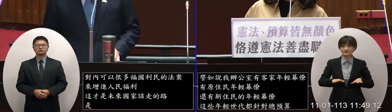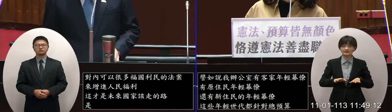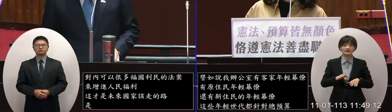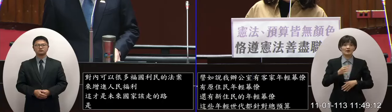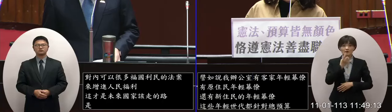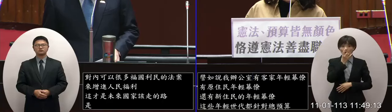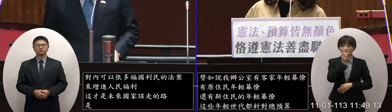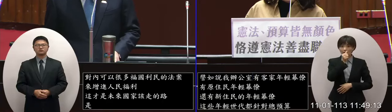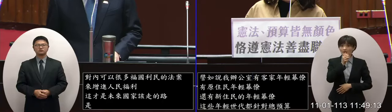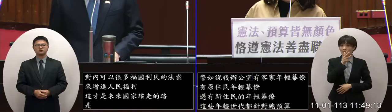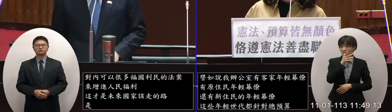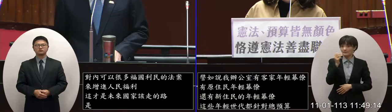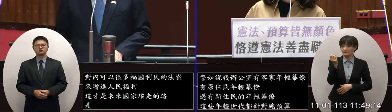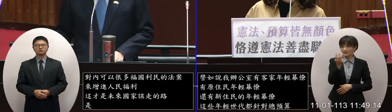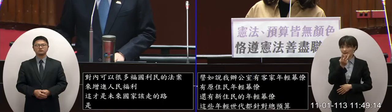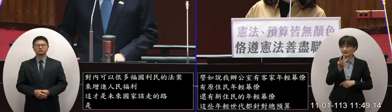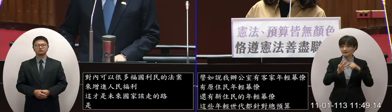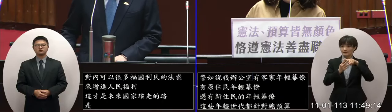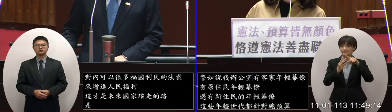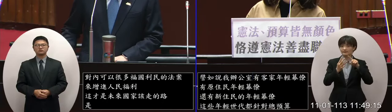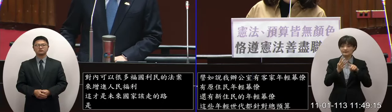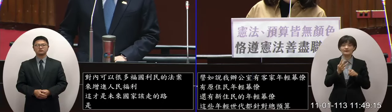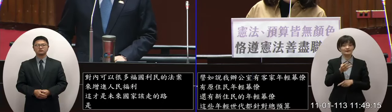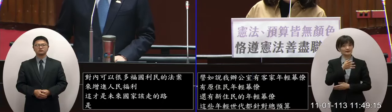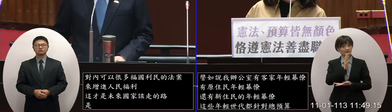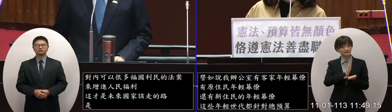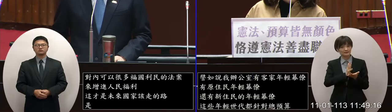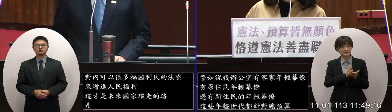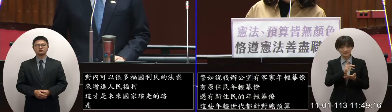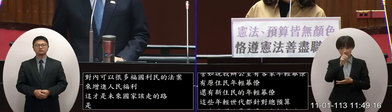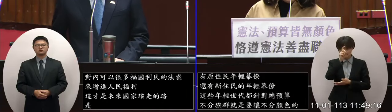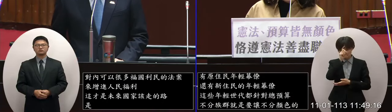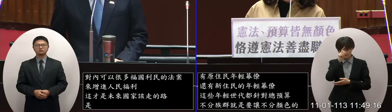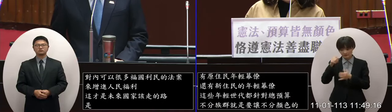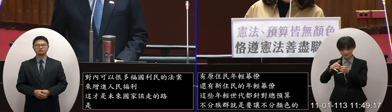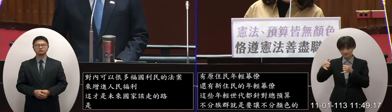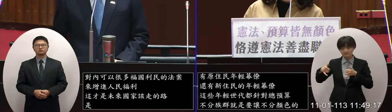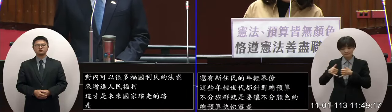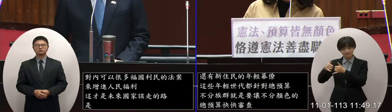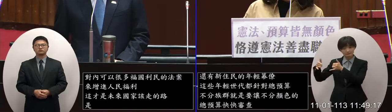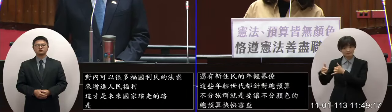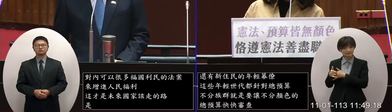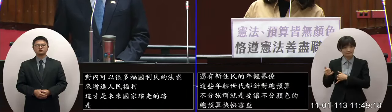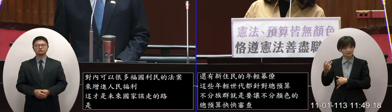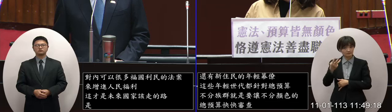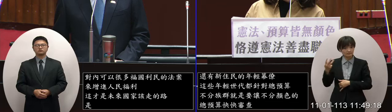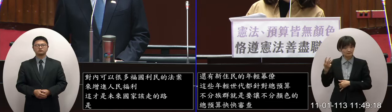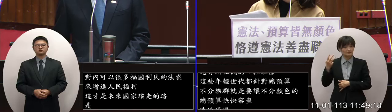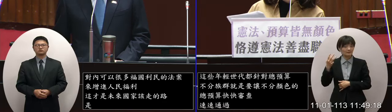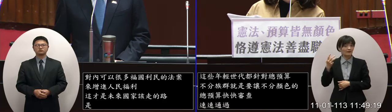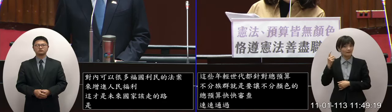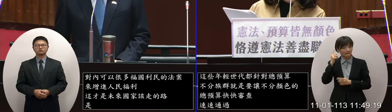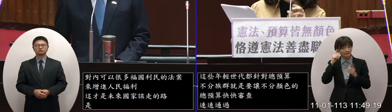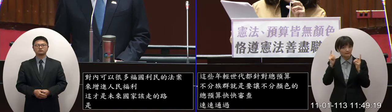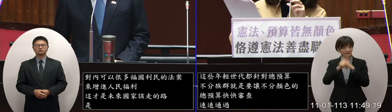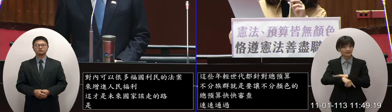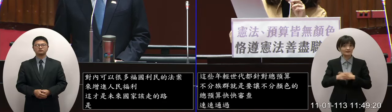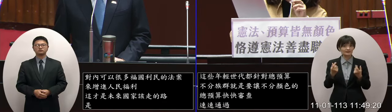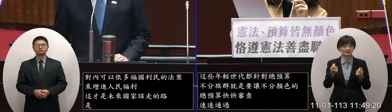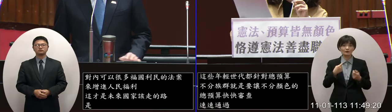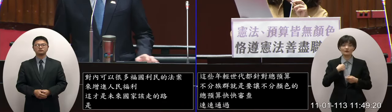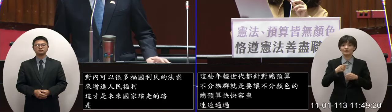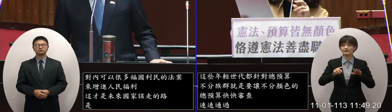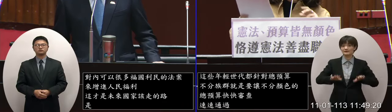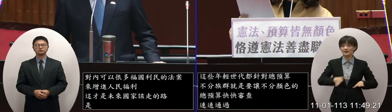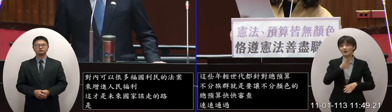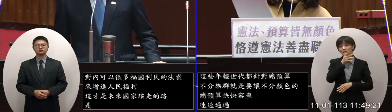达不同族群对于总预算通过的这种心声。你可以考我的发音